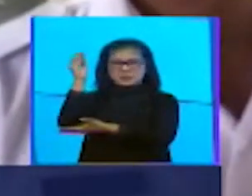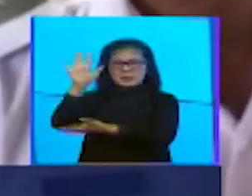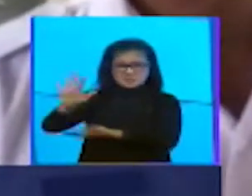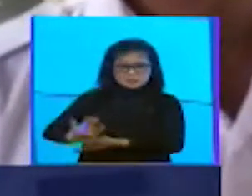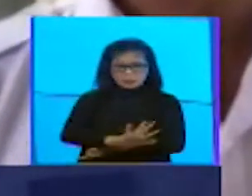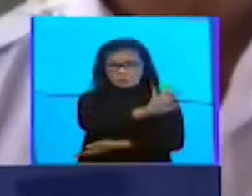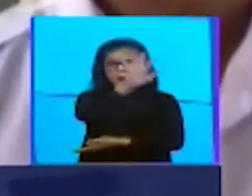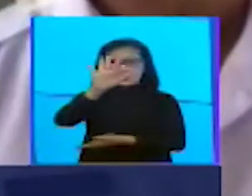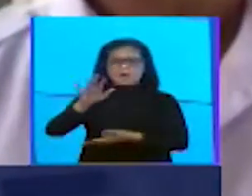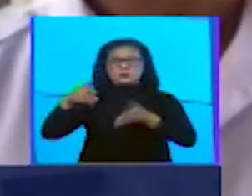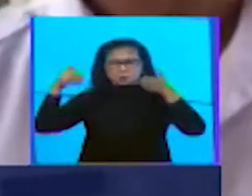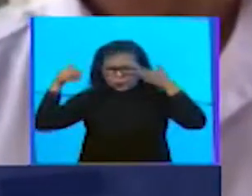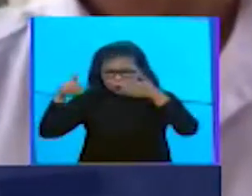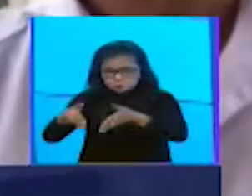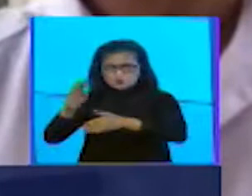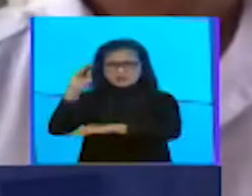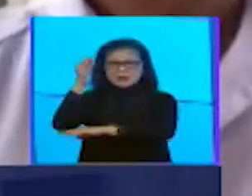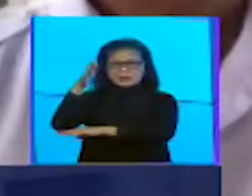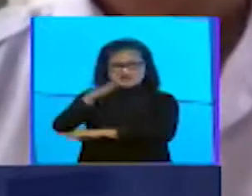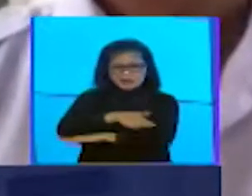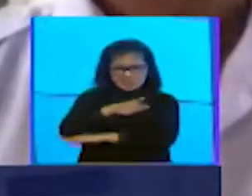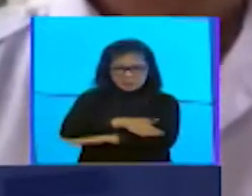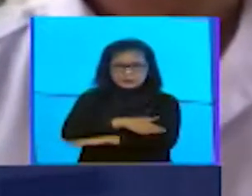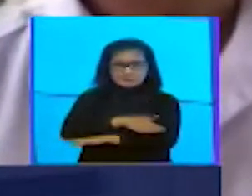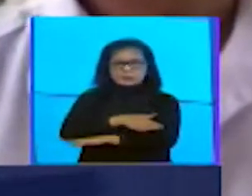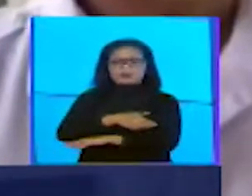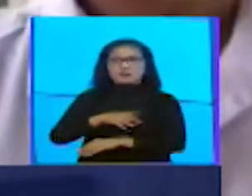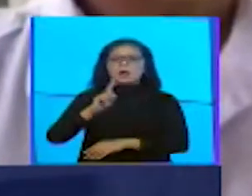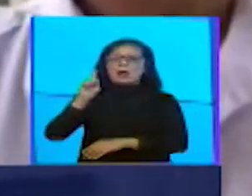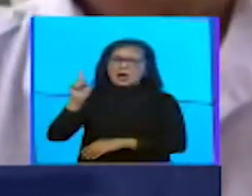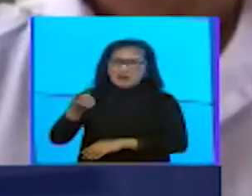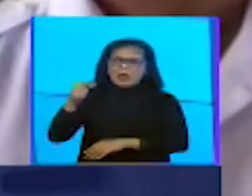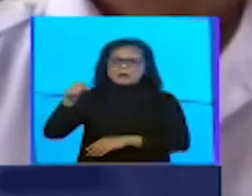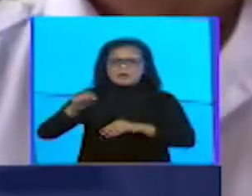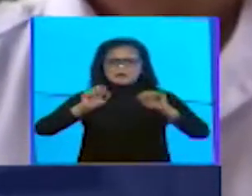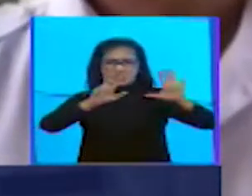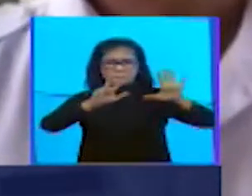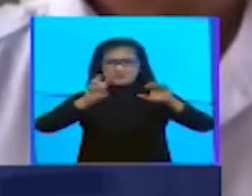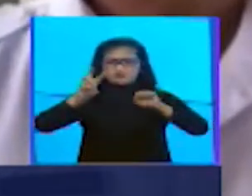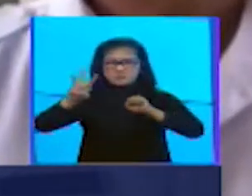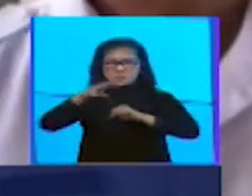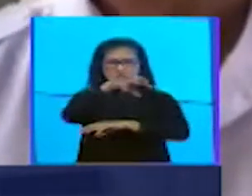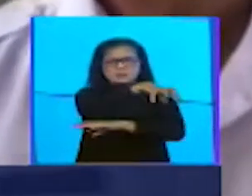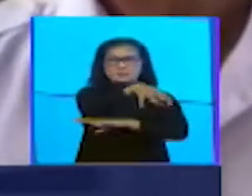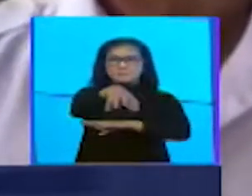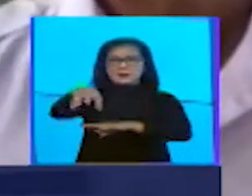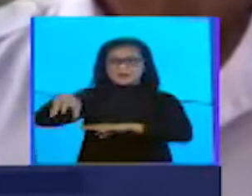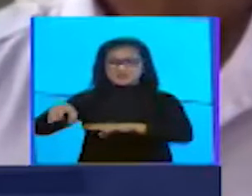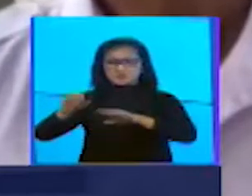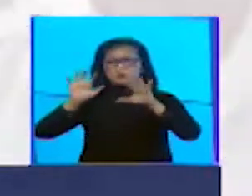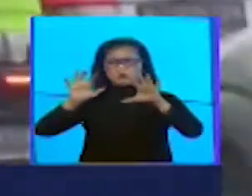Selatan ini khusus Jakarta Selatan memang ada 83 titik rawan yang paling banyak itu